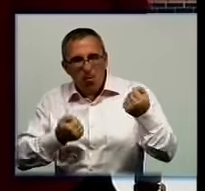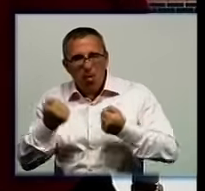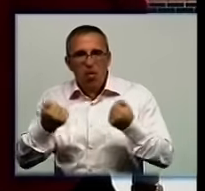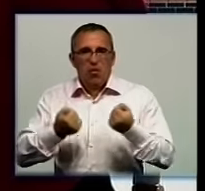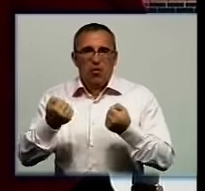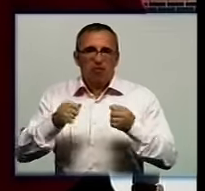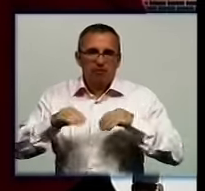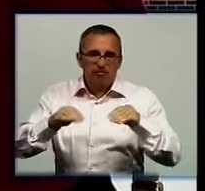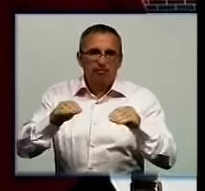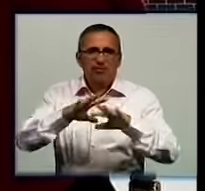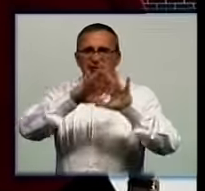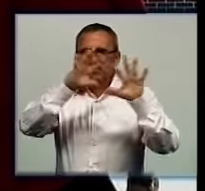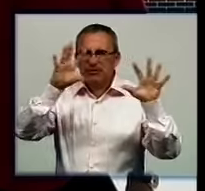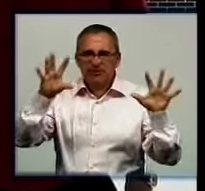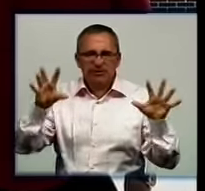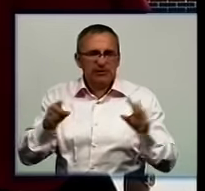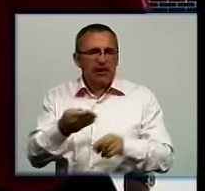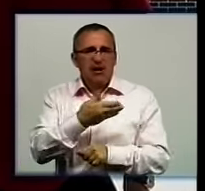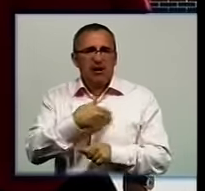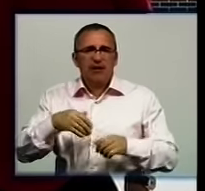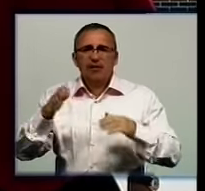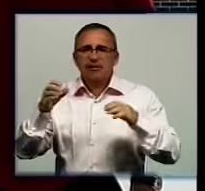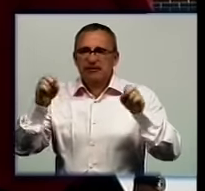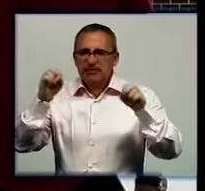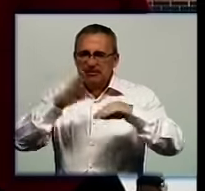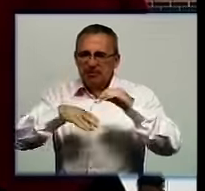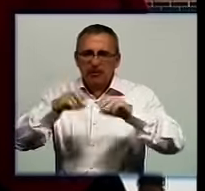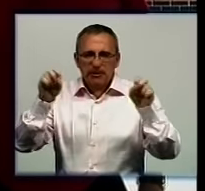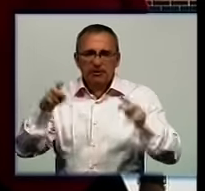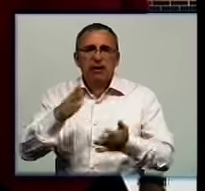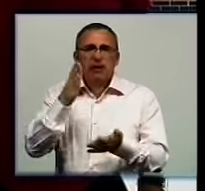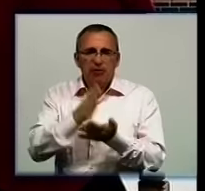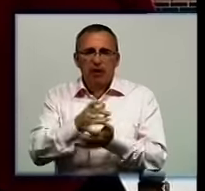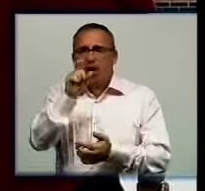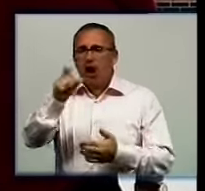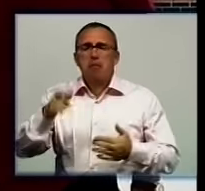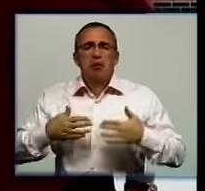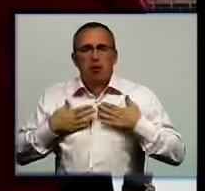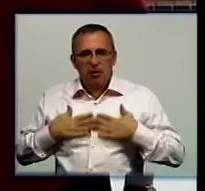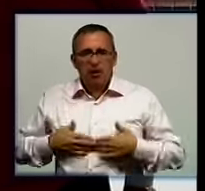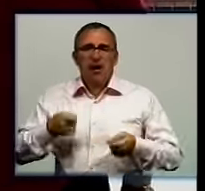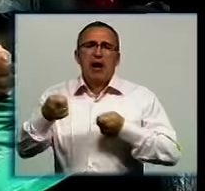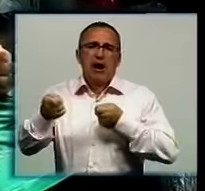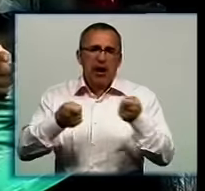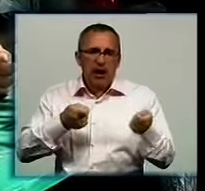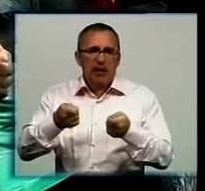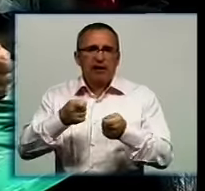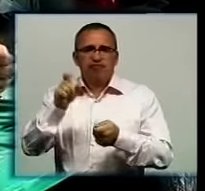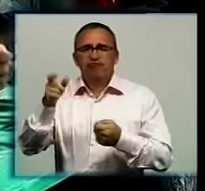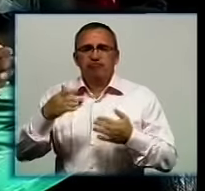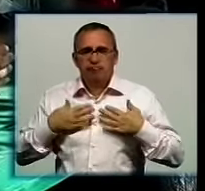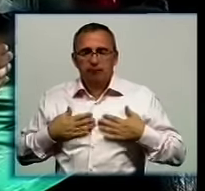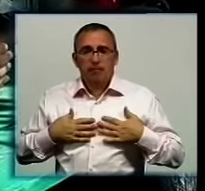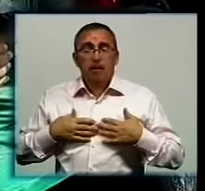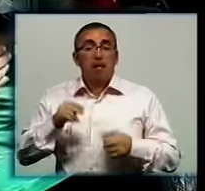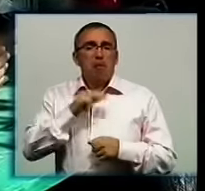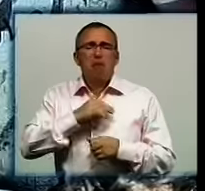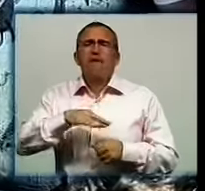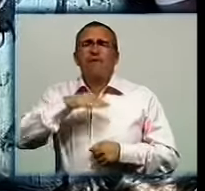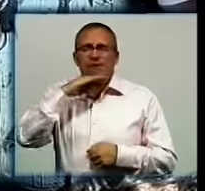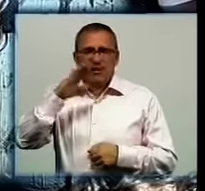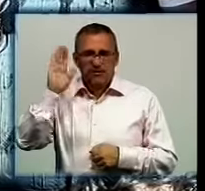є. В нас всі спеціальності є, ми кадрами задоволені і керівники. Працівники кажуть, роботи